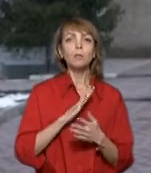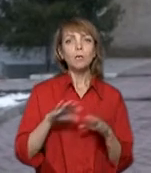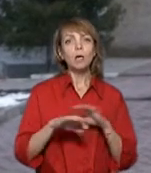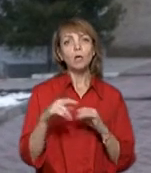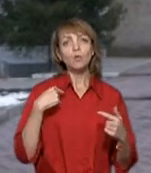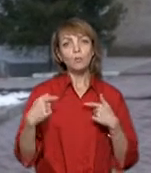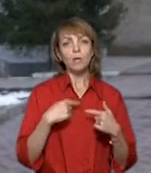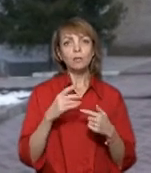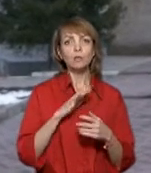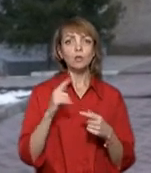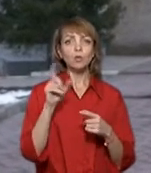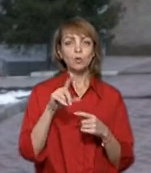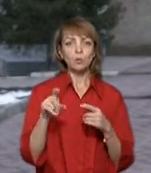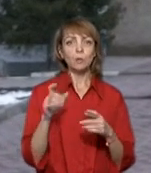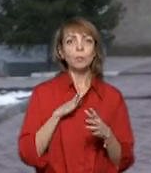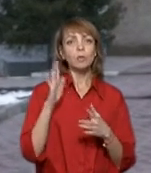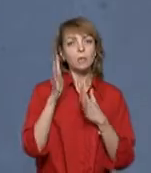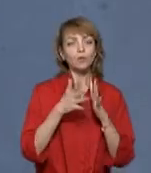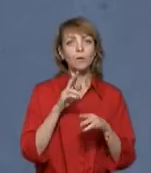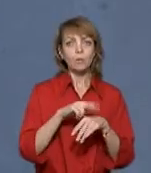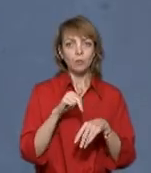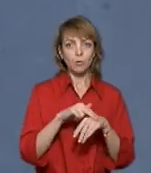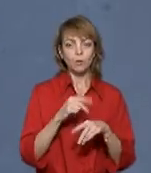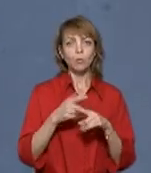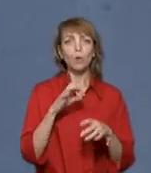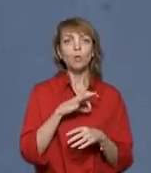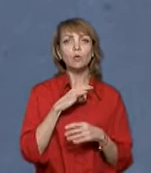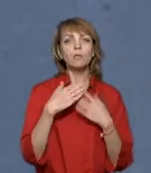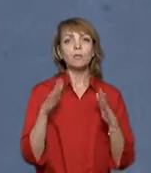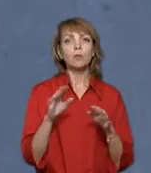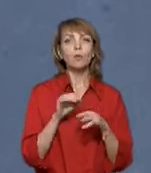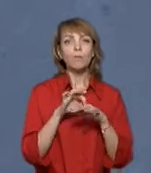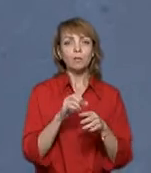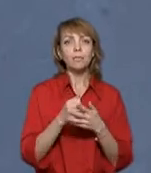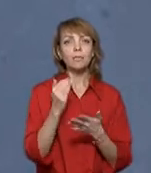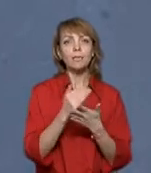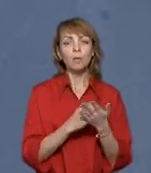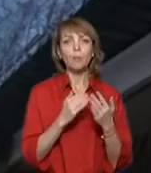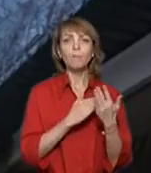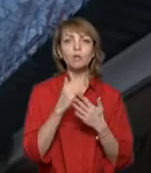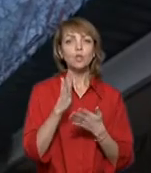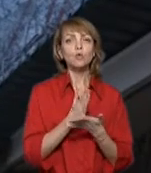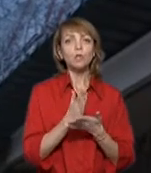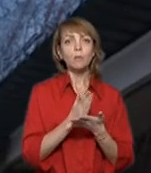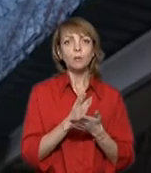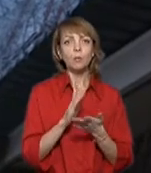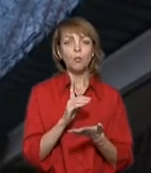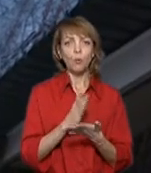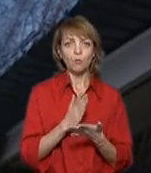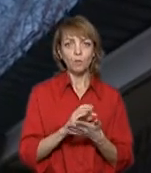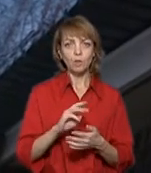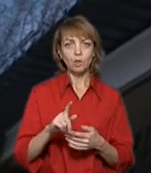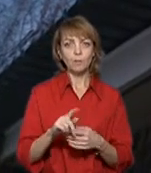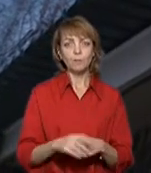побиття засуджених тепер з'ясовуватимуть правоохоронці. У прокуратурі відкрили провадження за статтею перевищення службових повноважень.